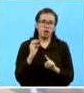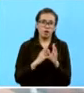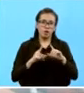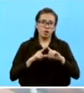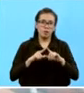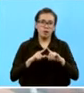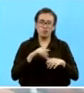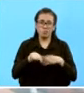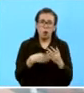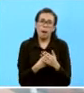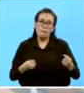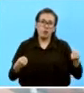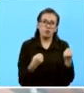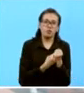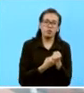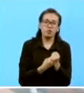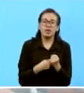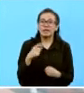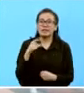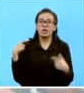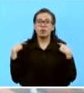dan Cagub nomor urut 1 tersebut.